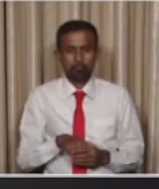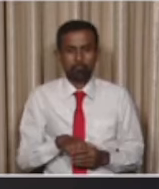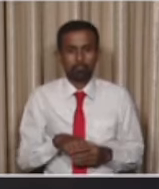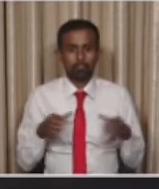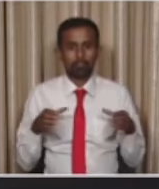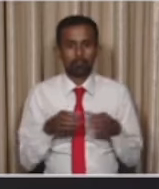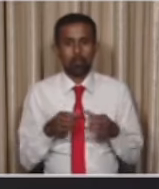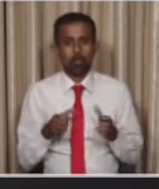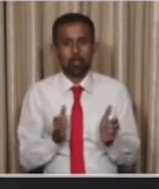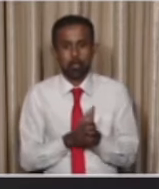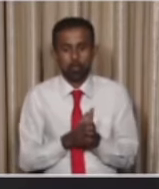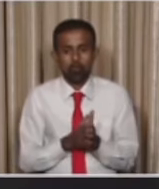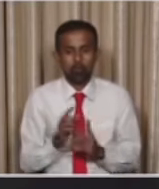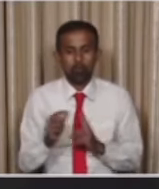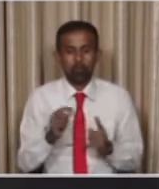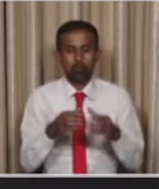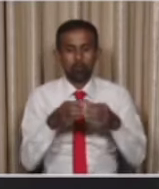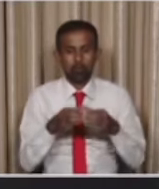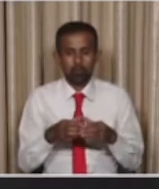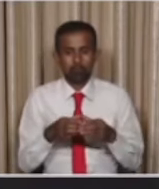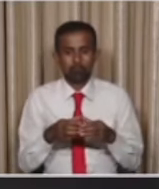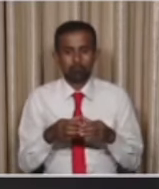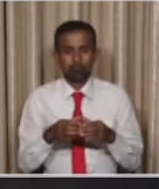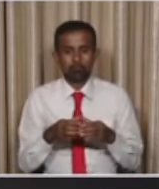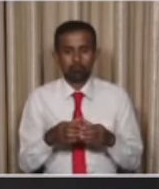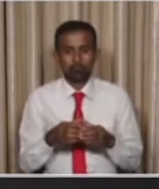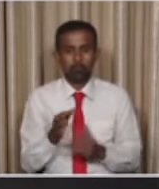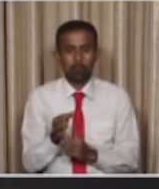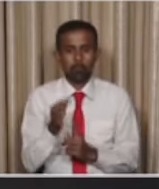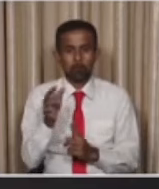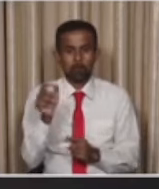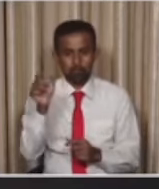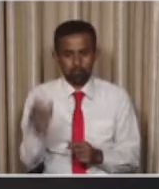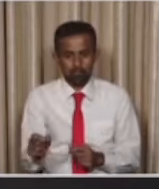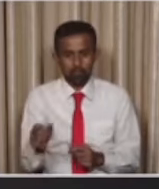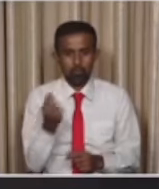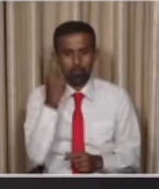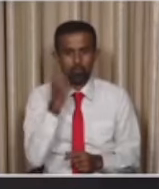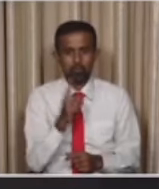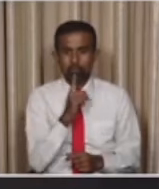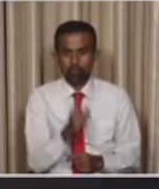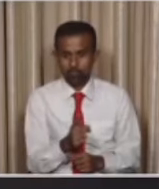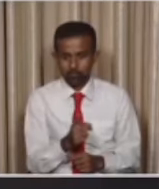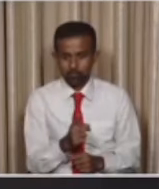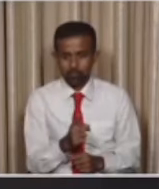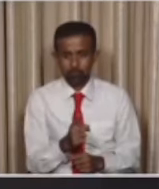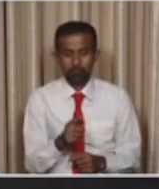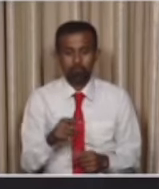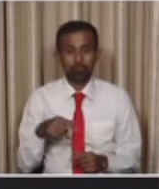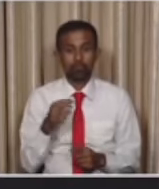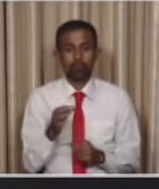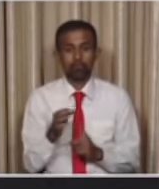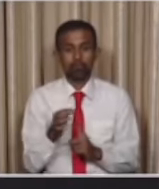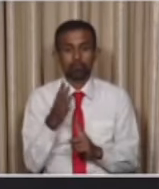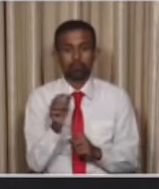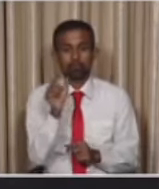පක්ෂයේ කෘත්‍ය අධිකාරී මණ්ඩලය සහ පාර්ලිමේන්තු කණ්ඩායමේදී රණසිංහ ප්‍රේමදාස මැතිතුමා තමයි යෝජනා කරේ ඊළඟ ජනාධිපති